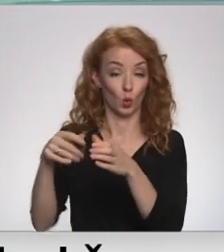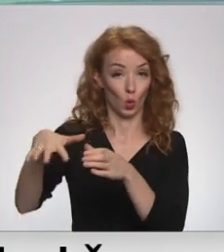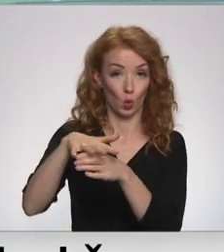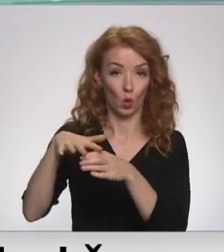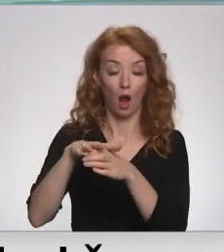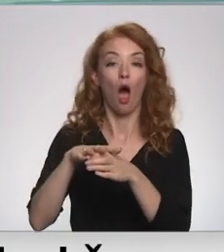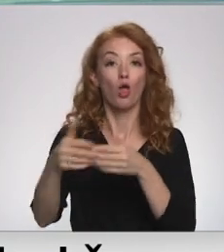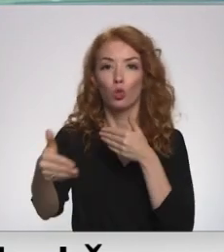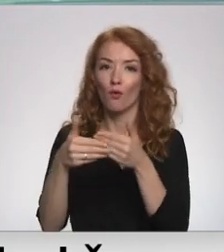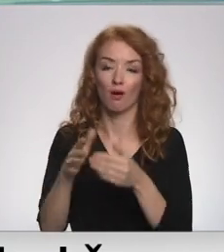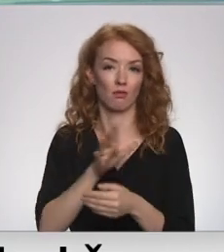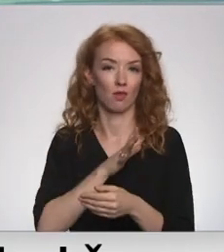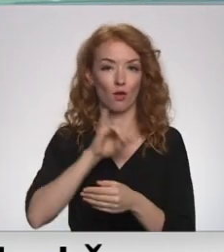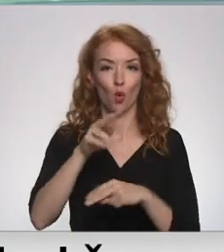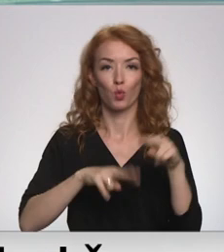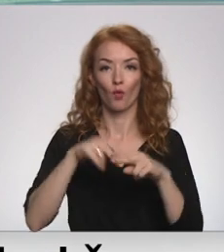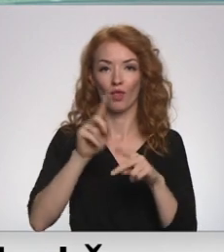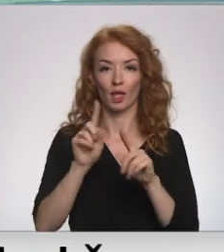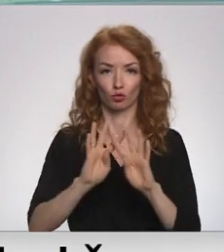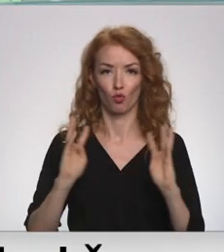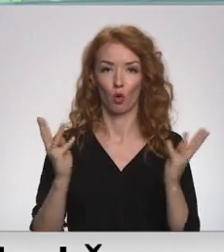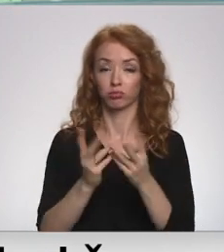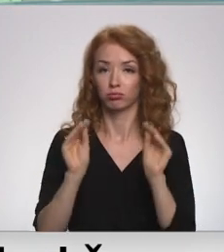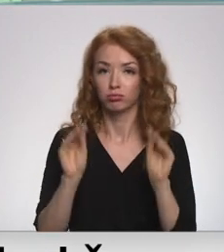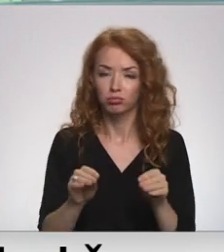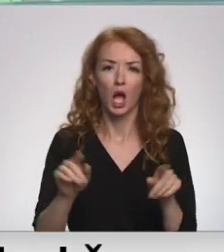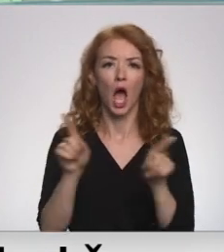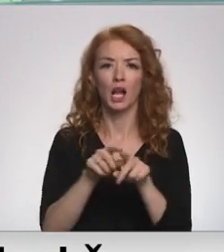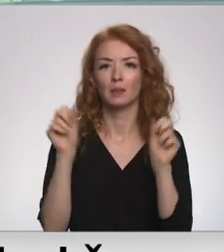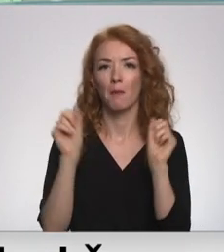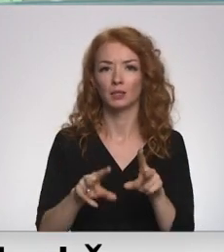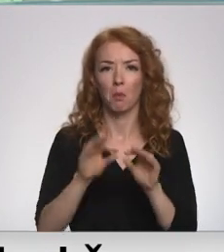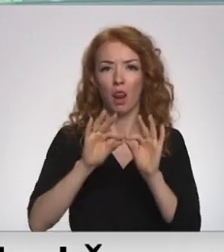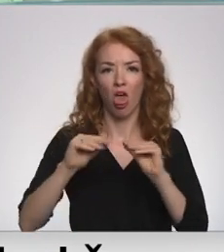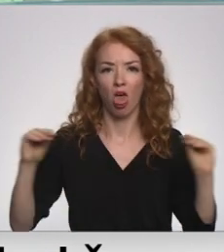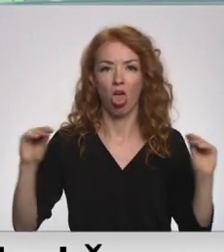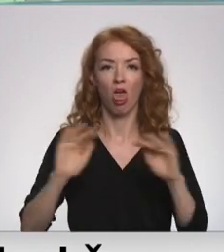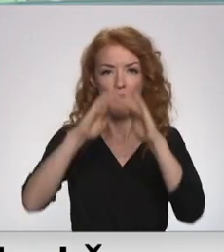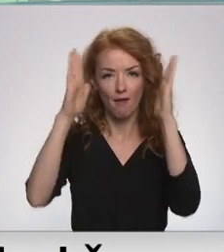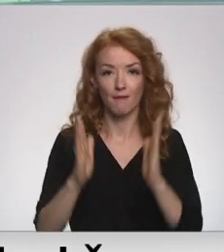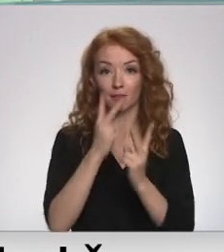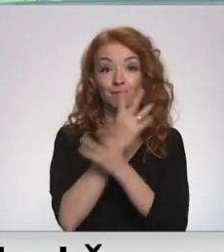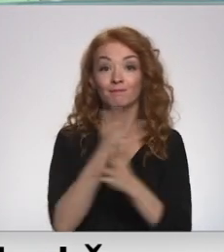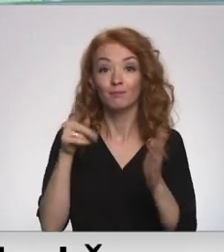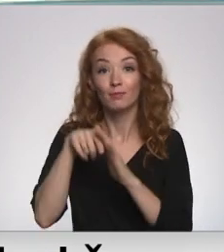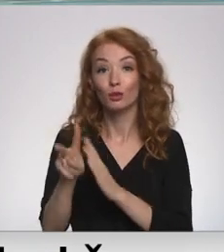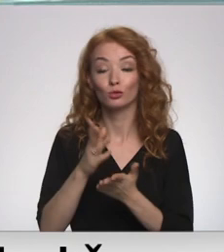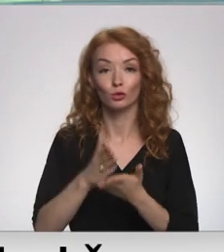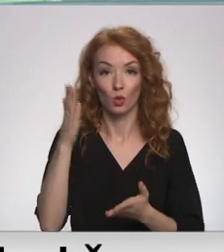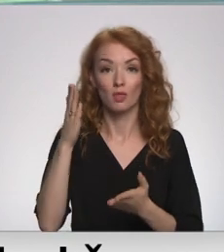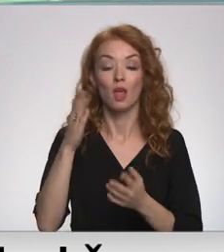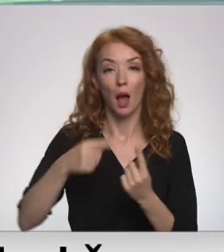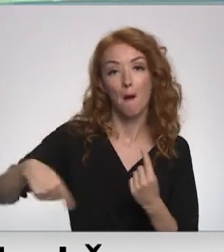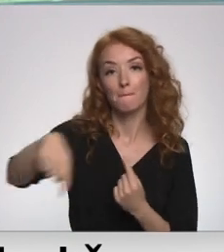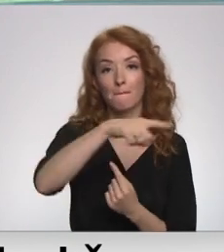piekļūt nav iespējams, būvnieki teritoriju iežogojuši gan ar žogu, gan plēvi, kas traucē sakot līdzi notiekošajiem. Parka apkājumu